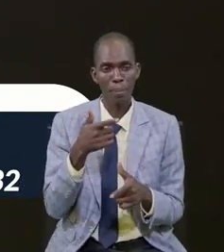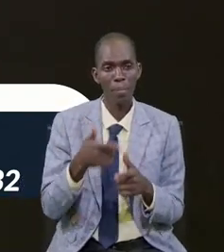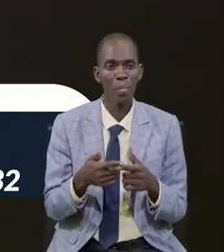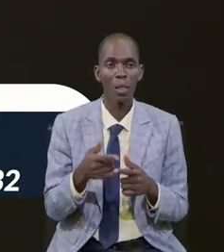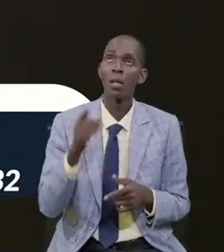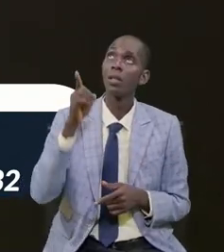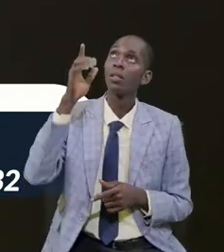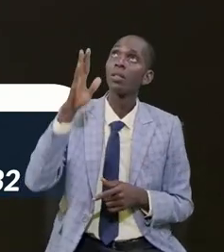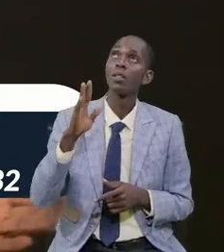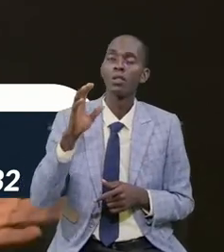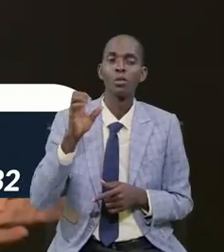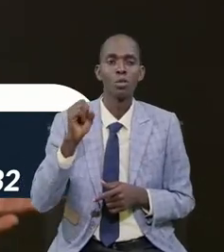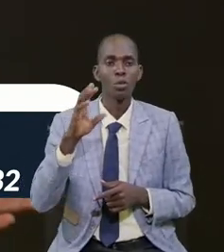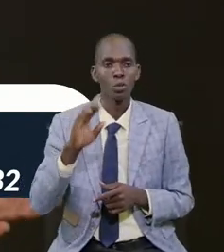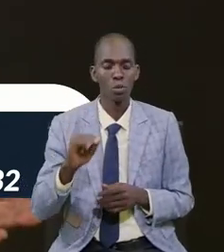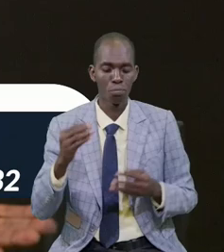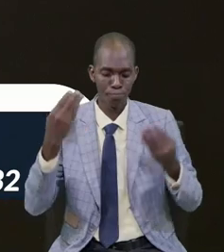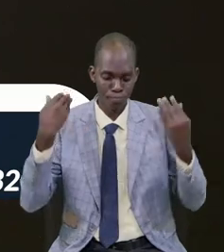verset